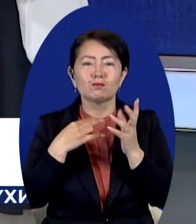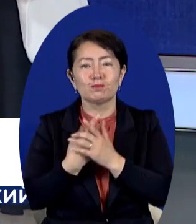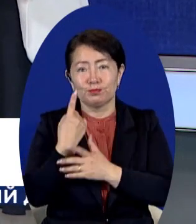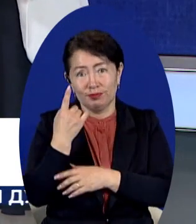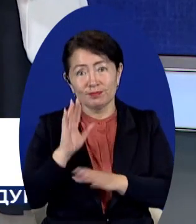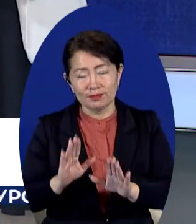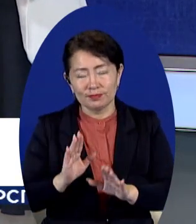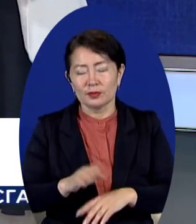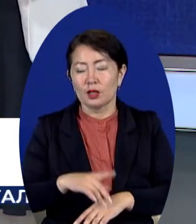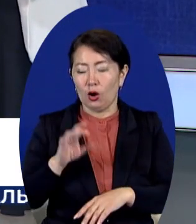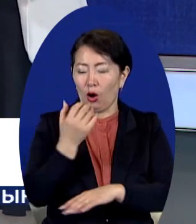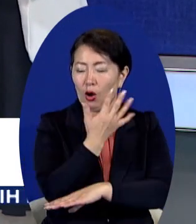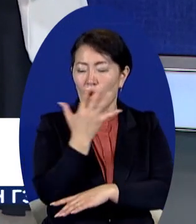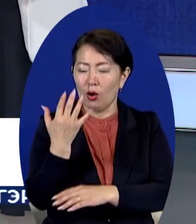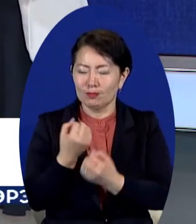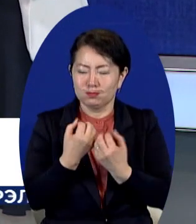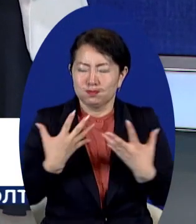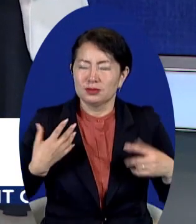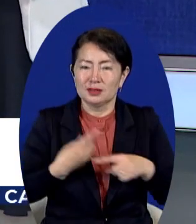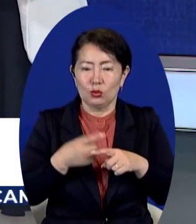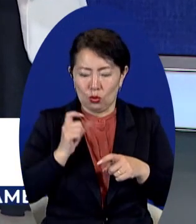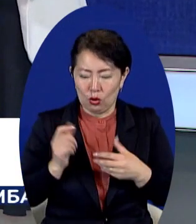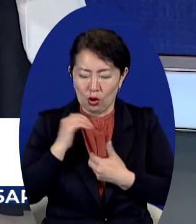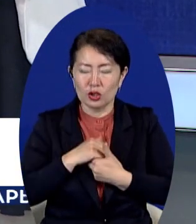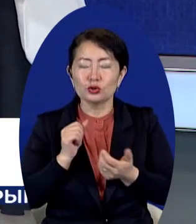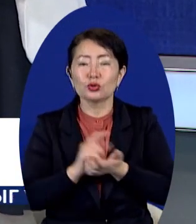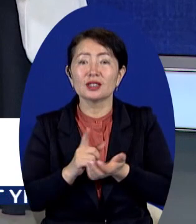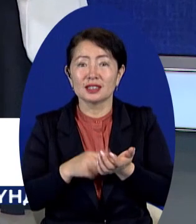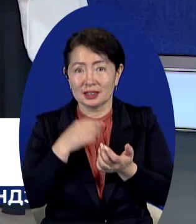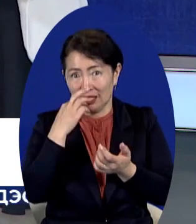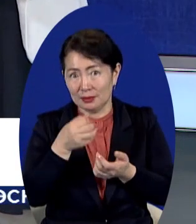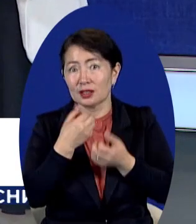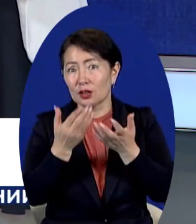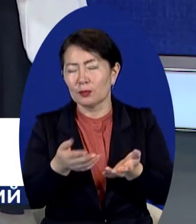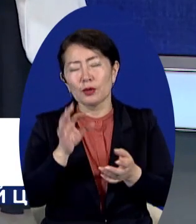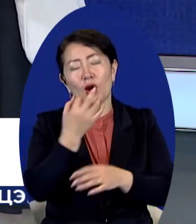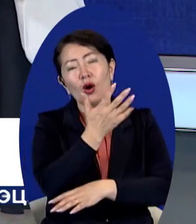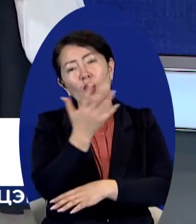нөөцийг нэмэгдүүлэхэд хүн бүрийн оролцоо чухал гэдгийг мөн энд дуртахан зүйтэй баха. За ойн